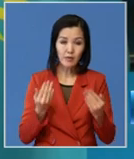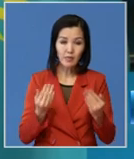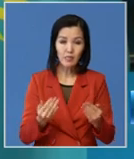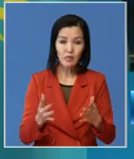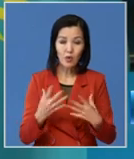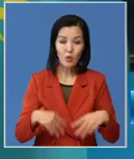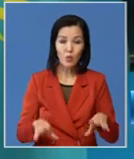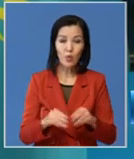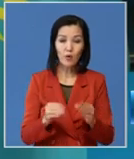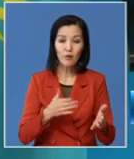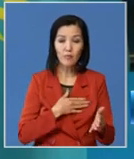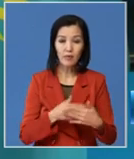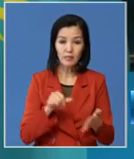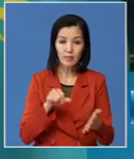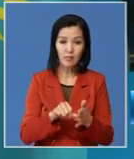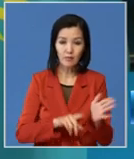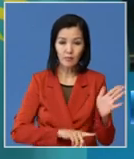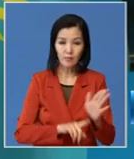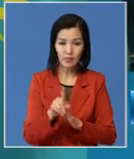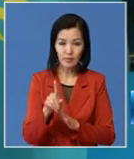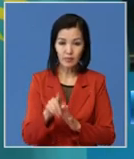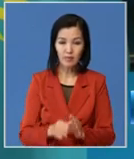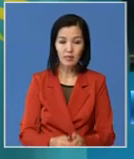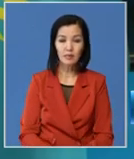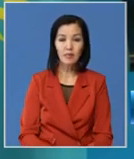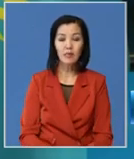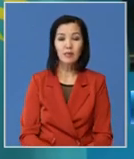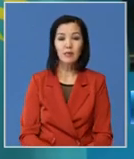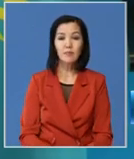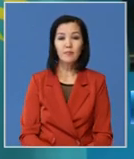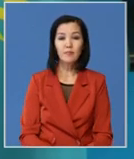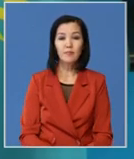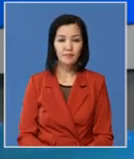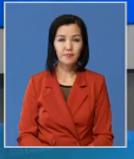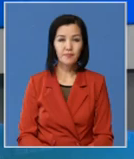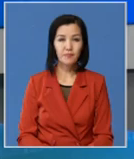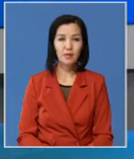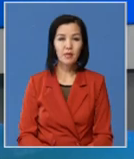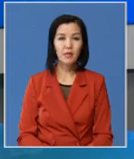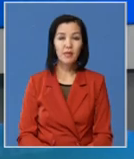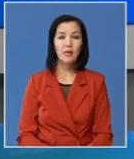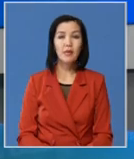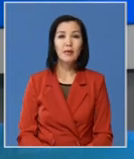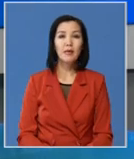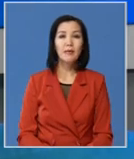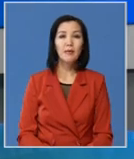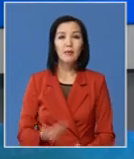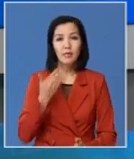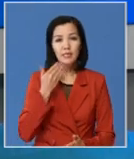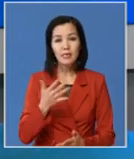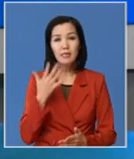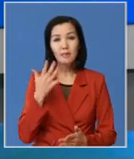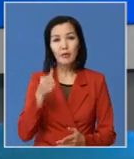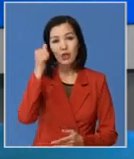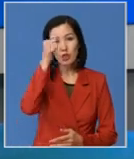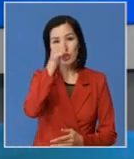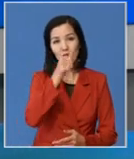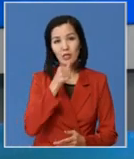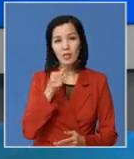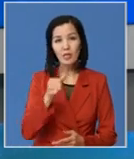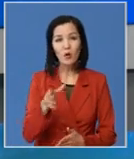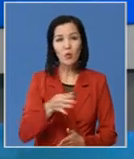дайындаған Әмина Құдайберген, Кәмшат Мұхамеджан, Жетісу телеарнасы. Қайырмдылық жасасаң, қайырмын өзің көресін.